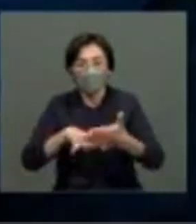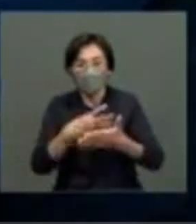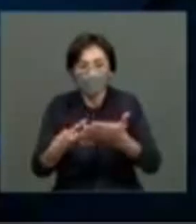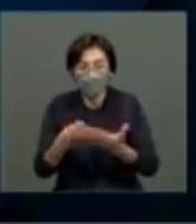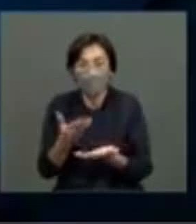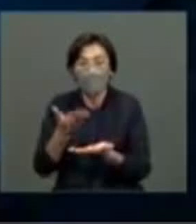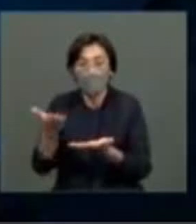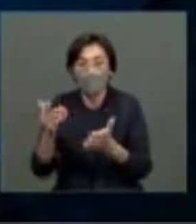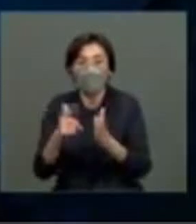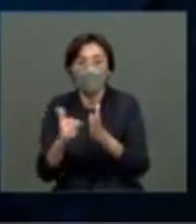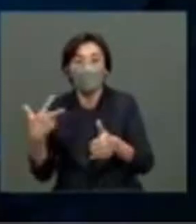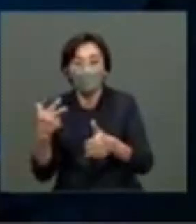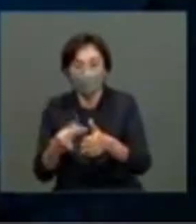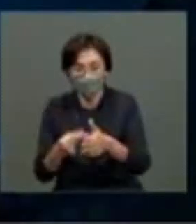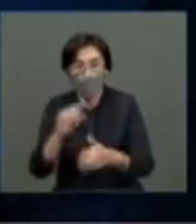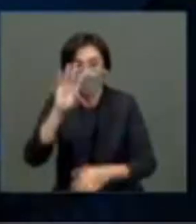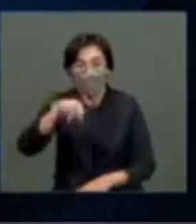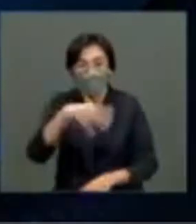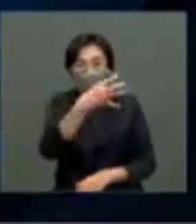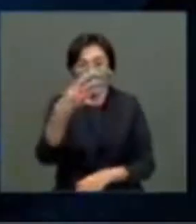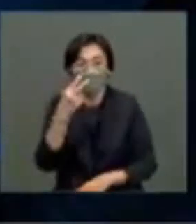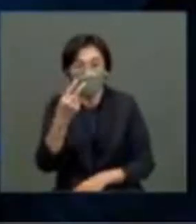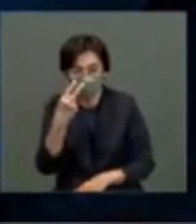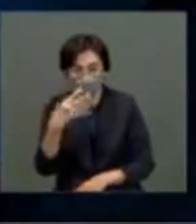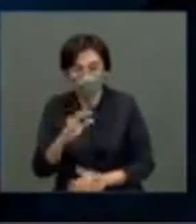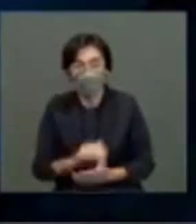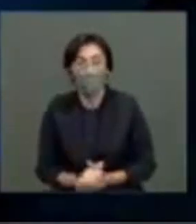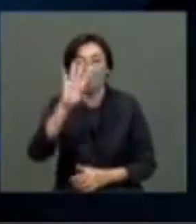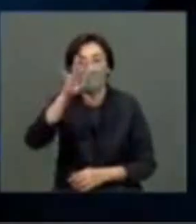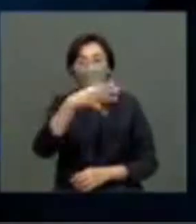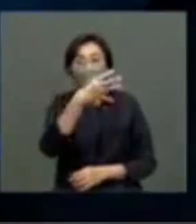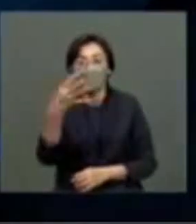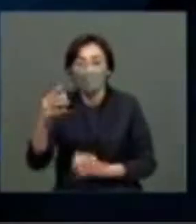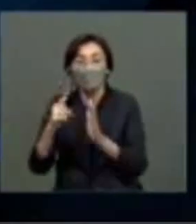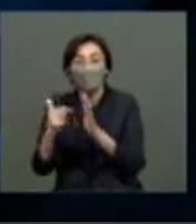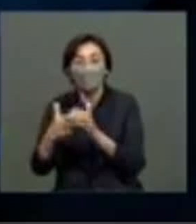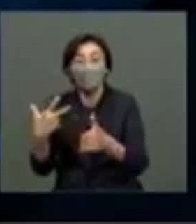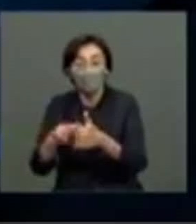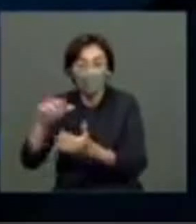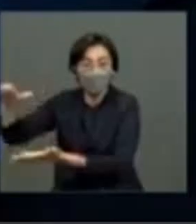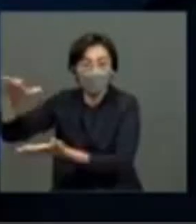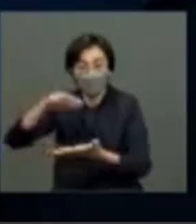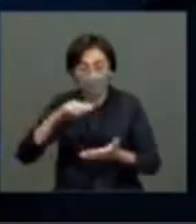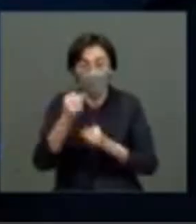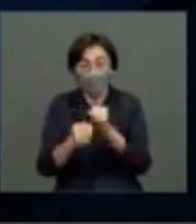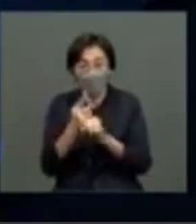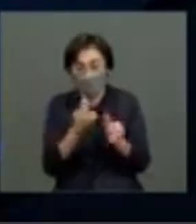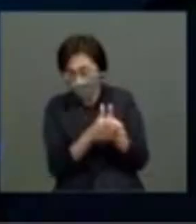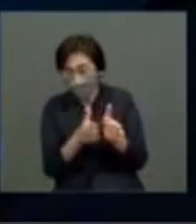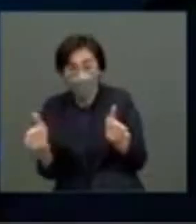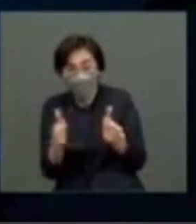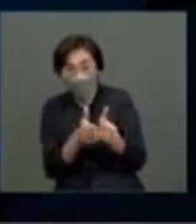เยอะฮ่าๆๆก็รอต้องรู้ทันเราต้องรู้ทันความเจ้าเล่ห์คนเนี่ย